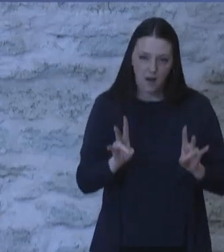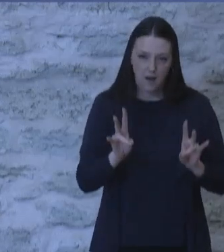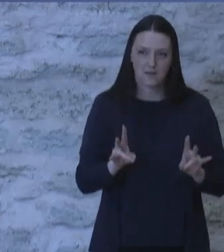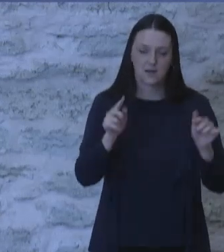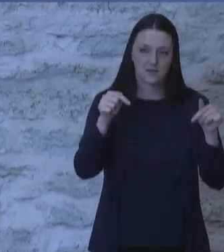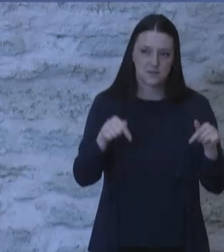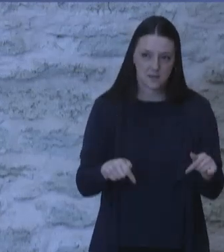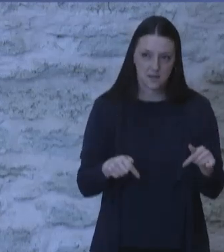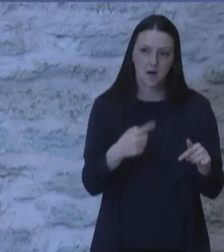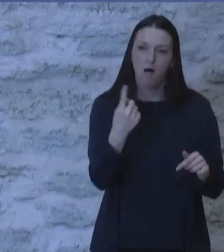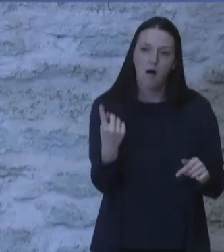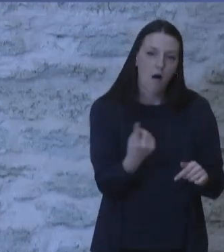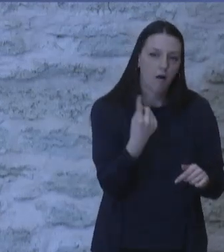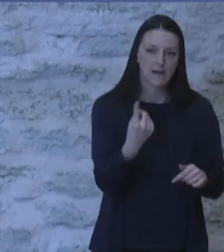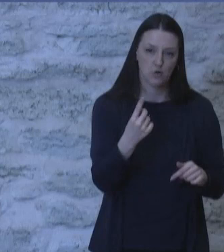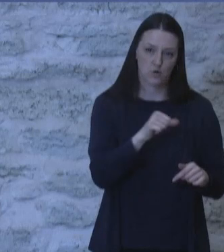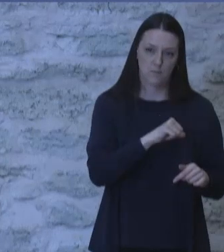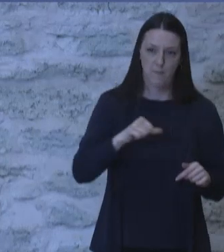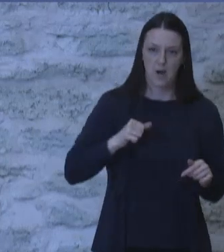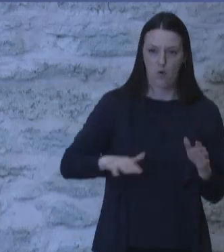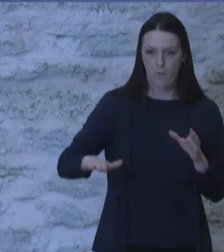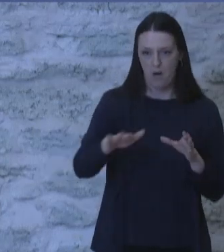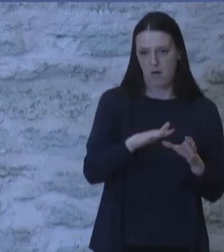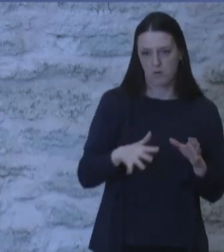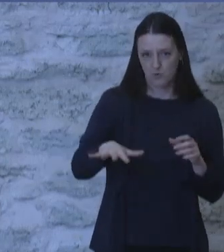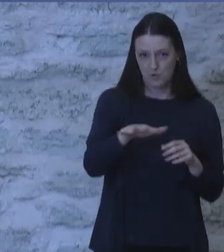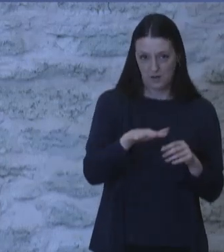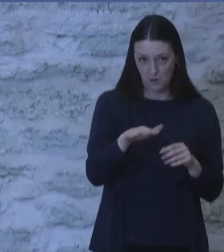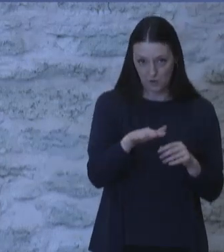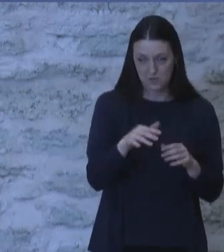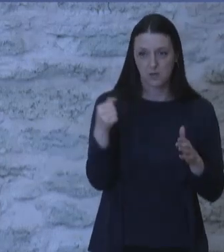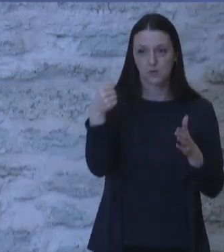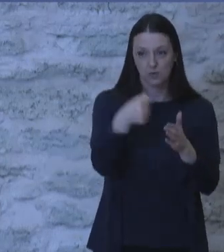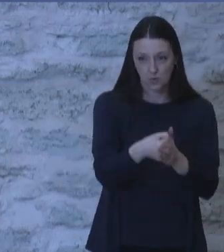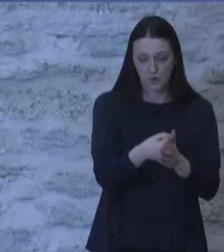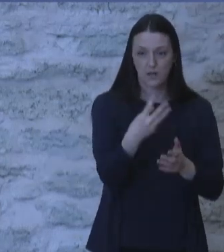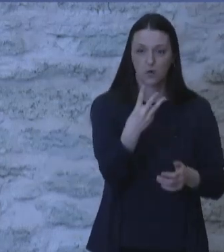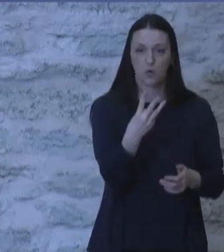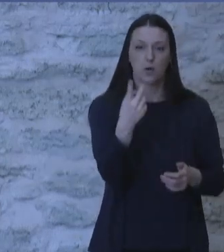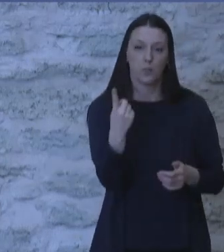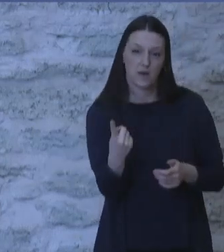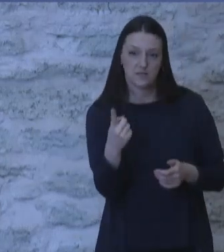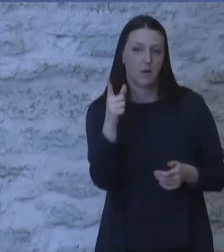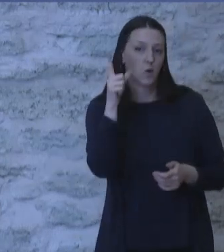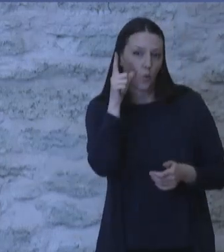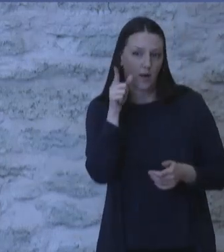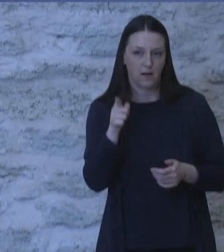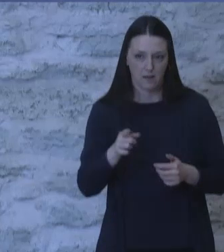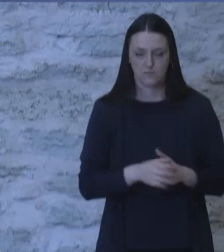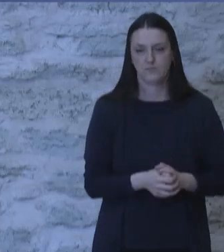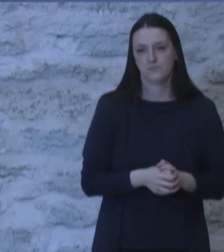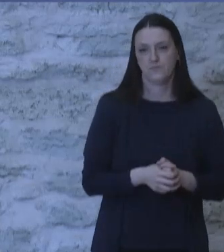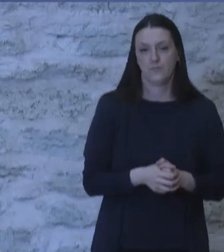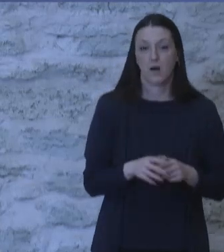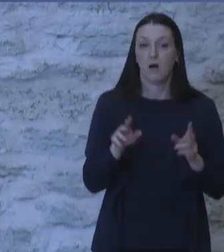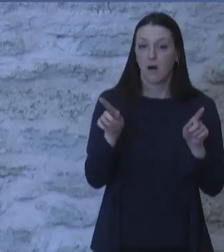ainult põllumajandussektoris kuni 31. juulini. Nüüd